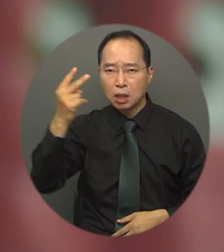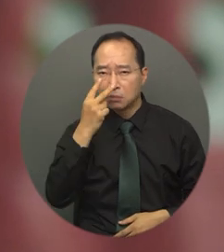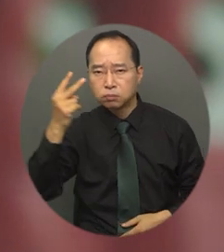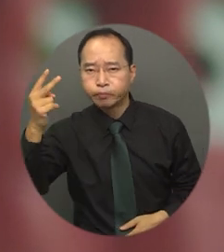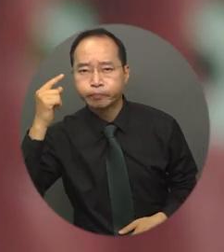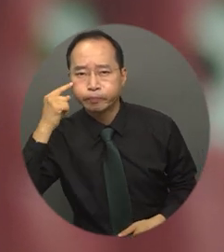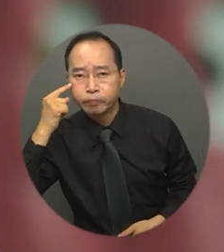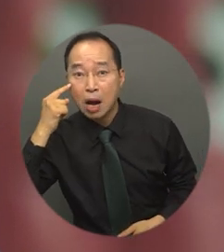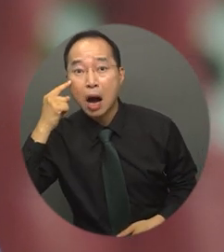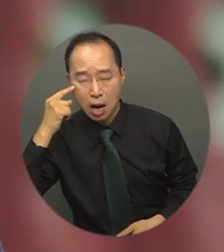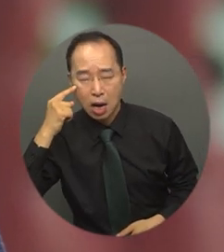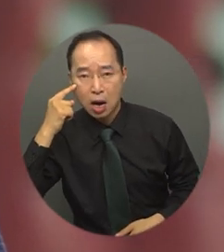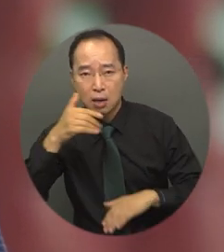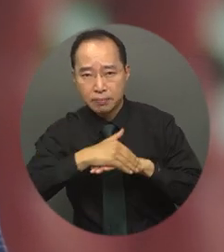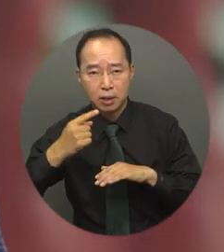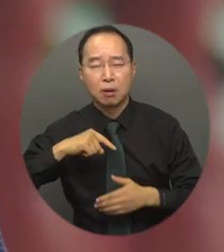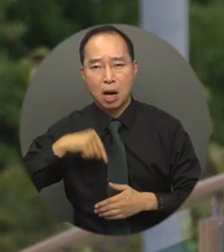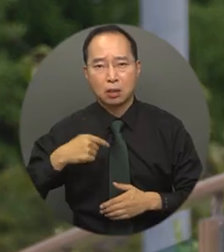안에 담고 있습니다.